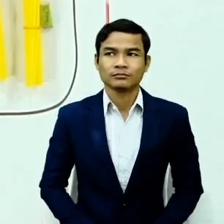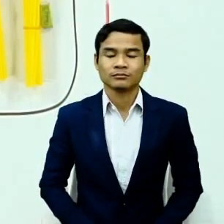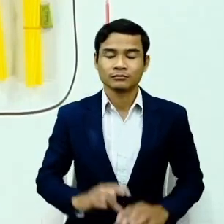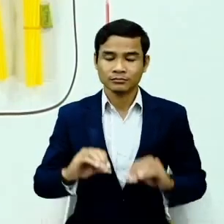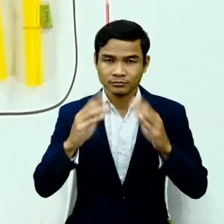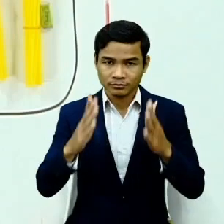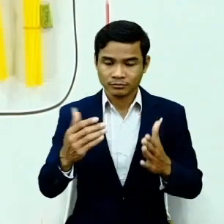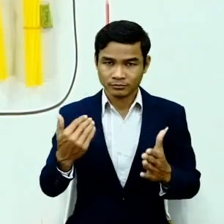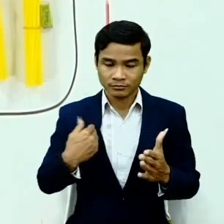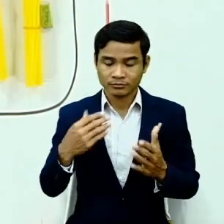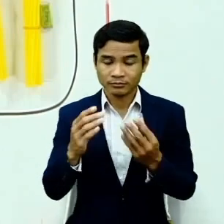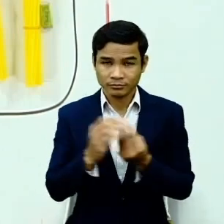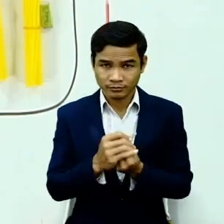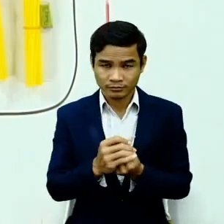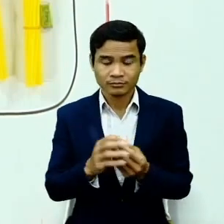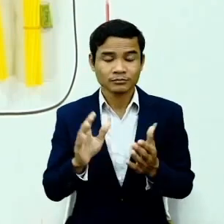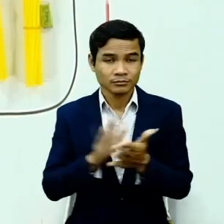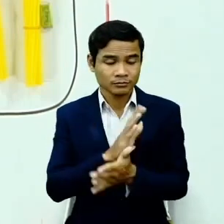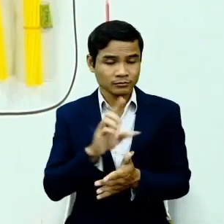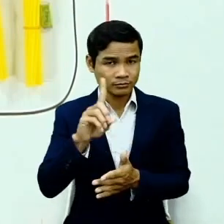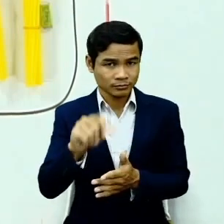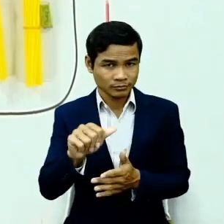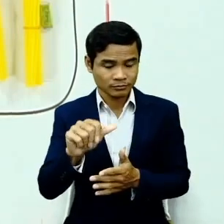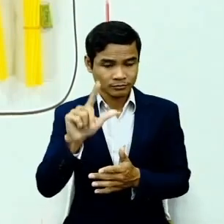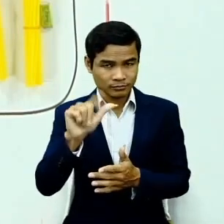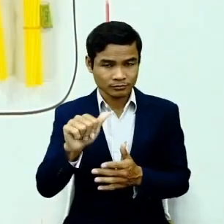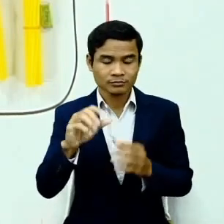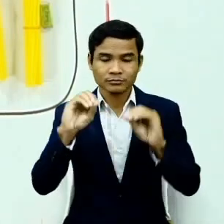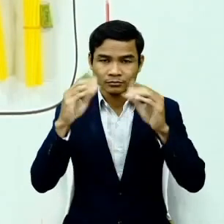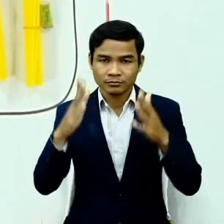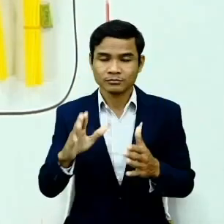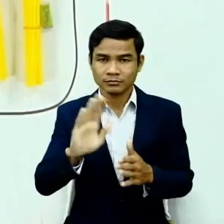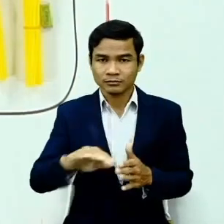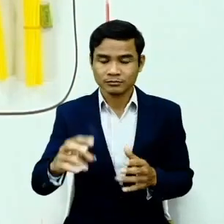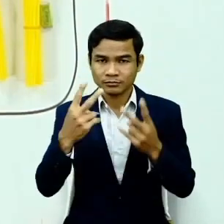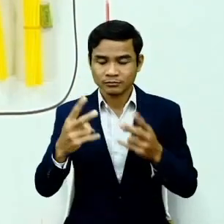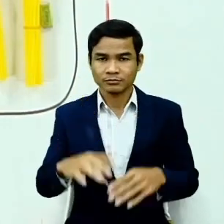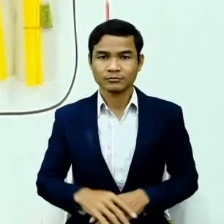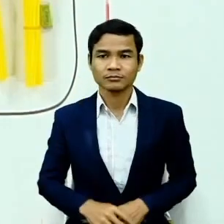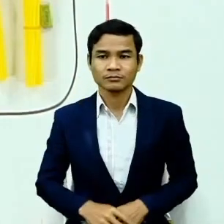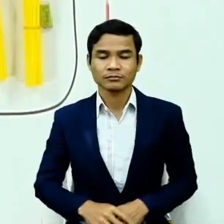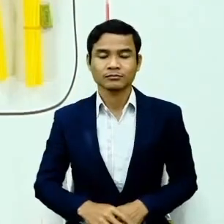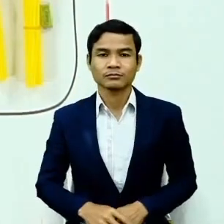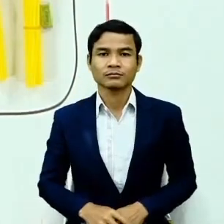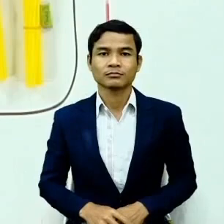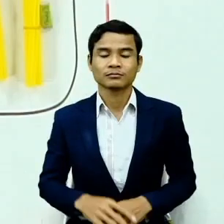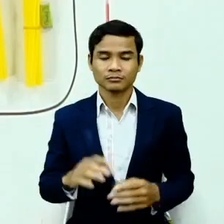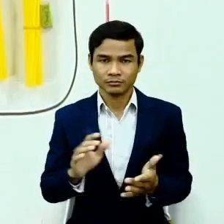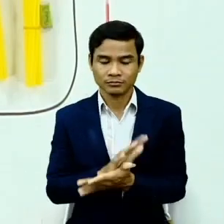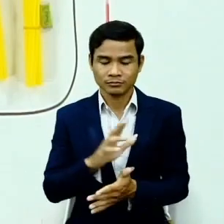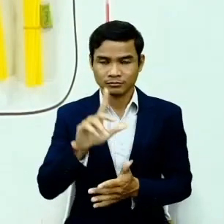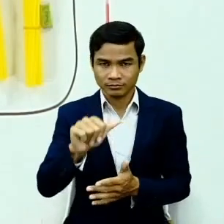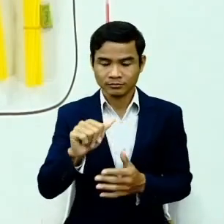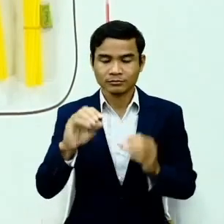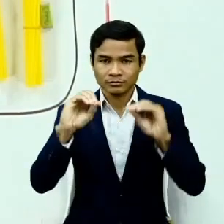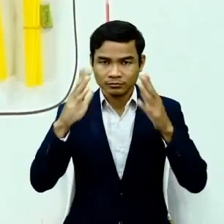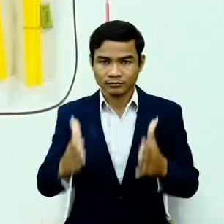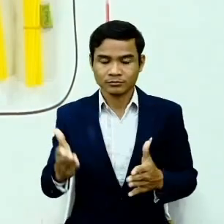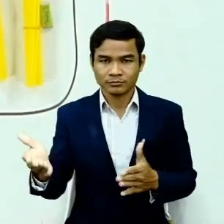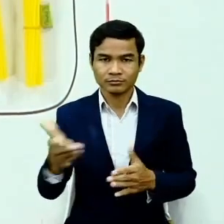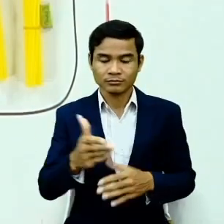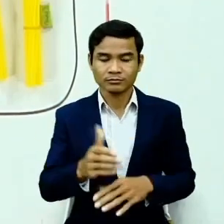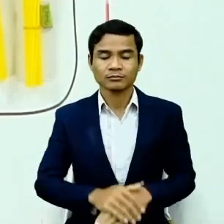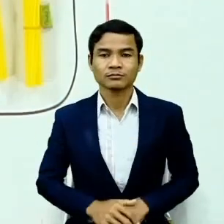chà chắc này cô mình chùm nuôn chà bằng tè rơi rồi bỏ nè cô nè con nè con mơ tặng ọc nía chà bằng tè rơi rồi bỏ nè cô nè con